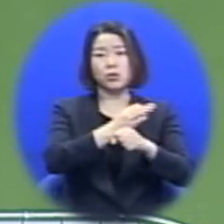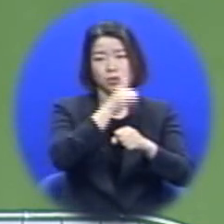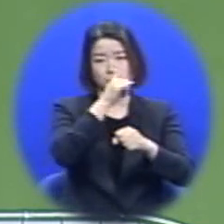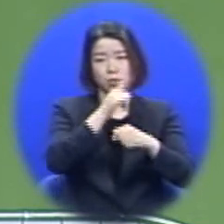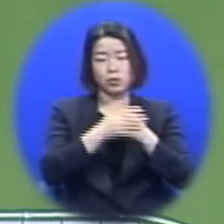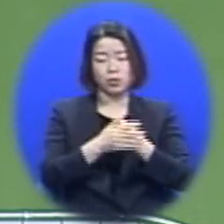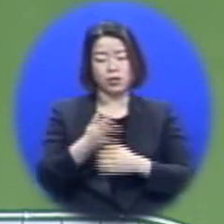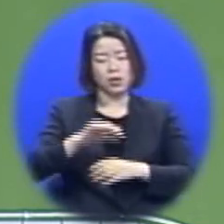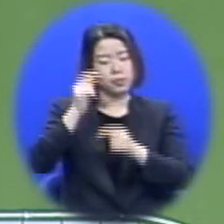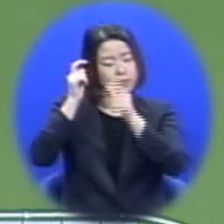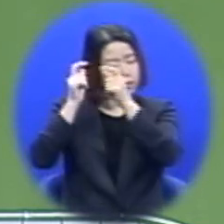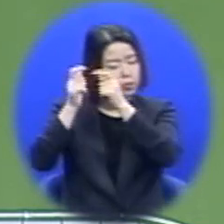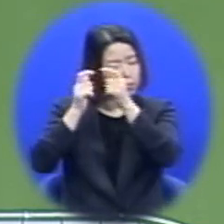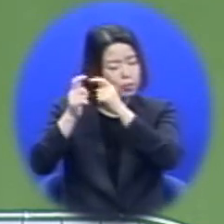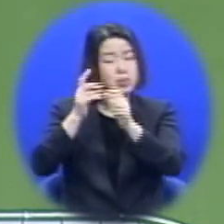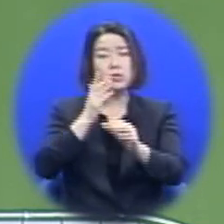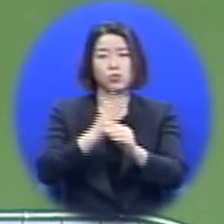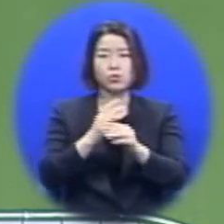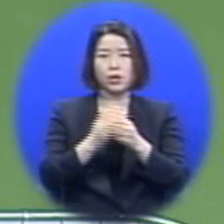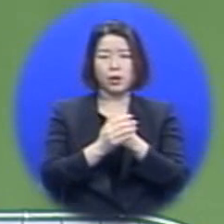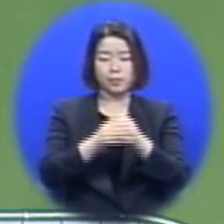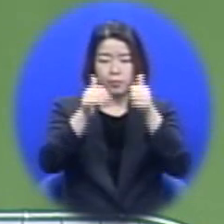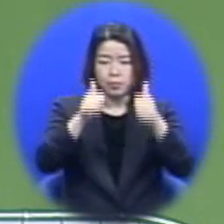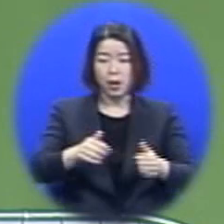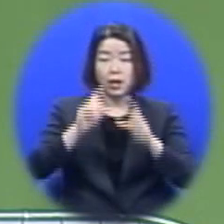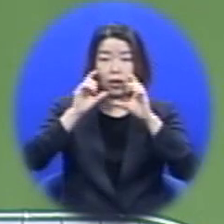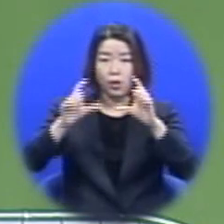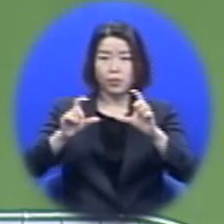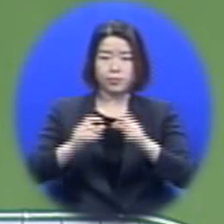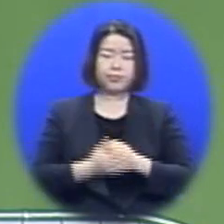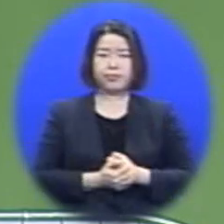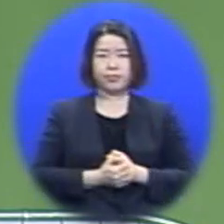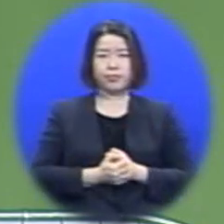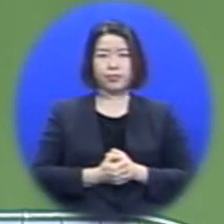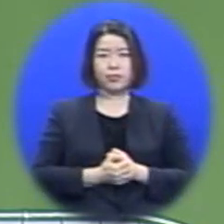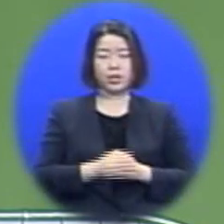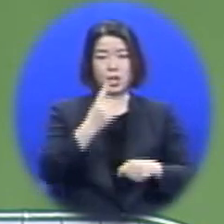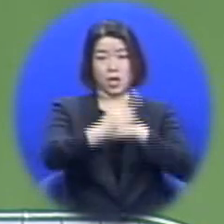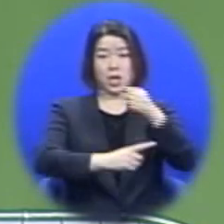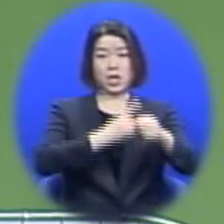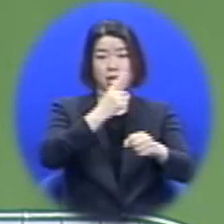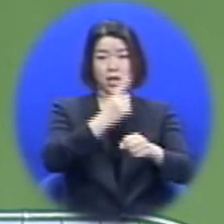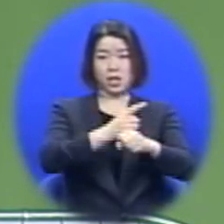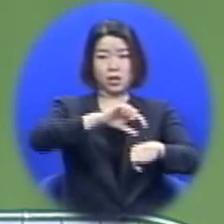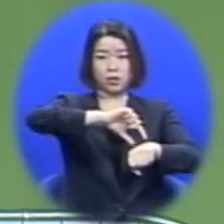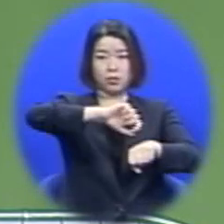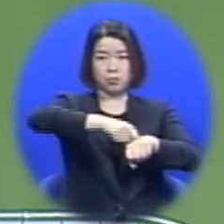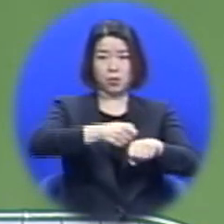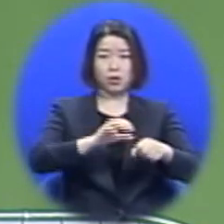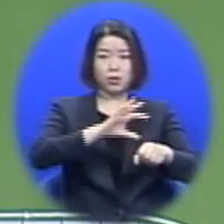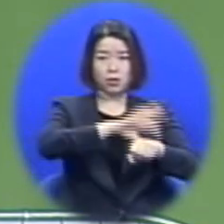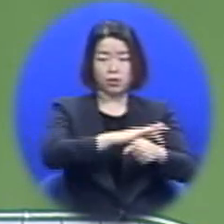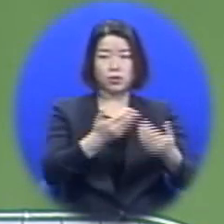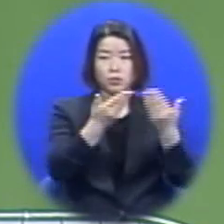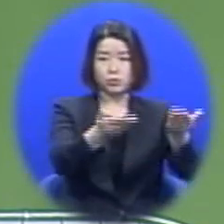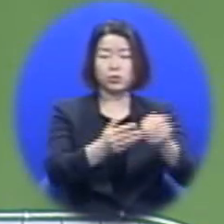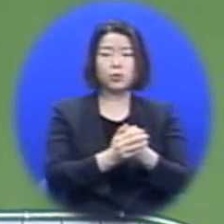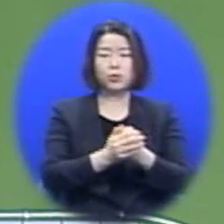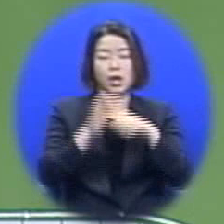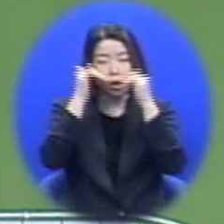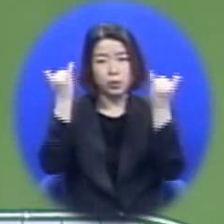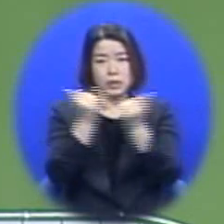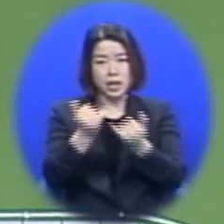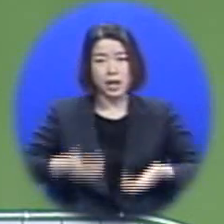그가 고민을 하다가 판결을 내리는데 1년형을 줍니다. 1년형을. 그리고